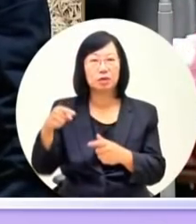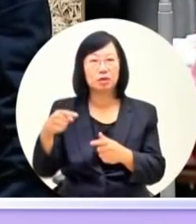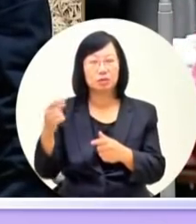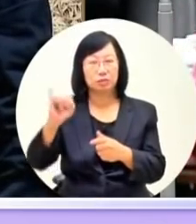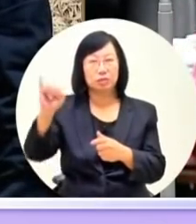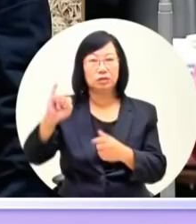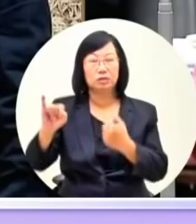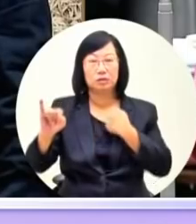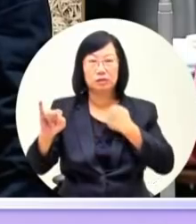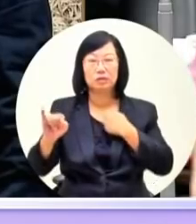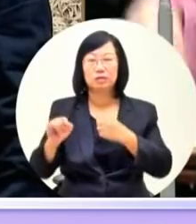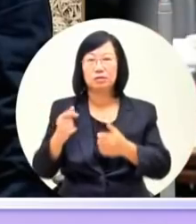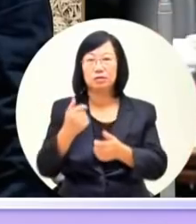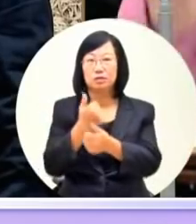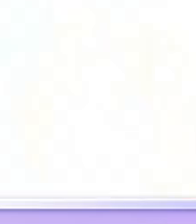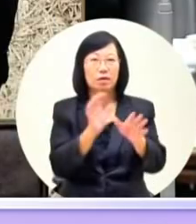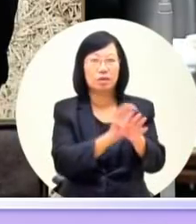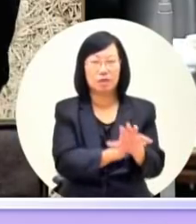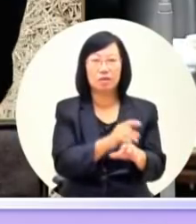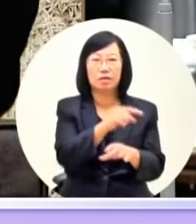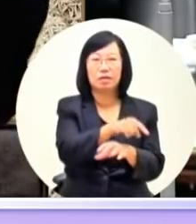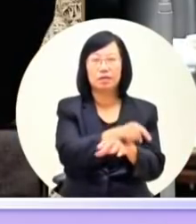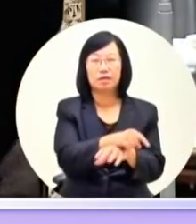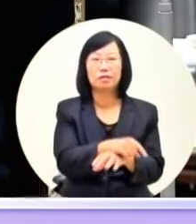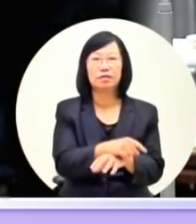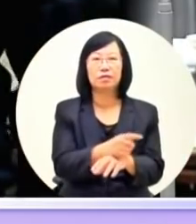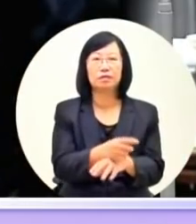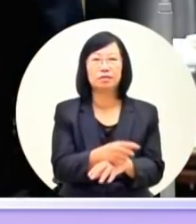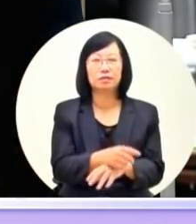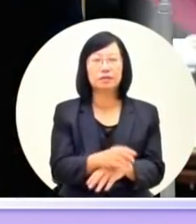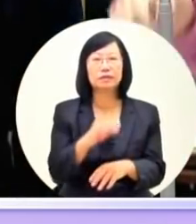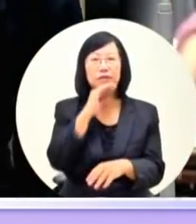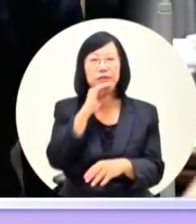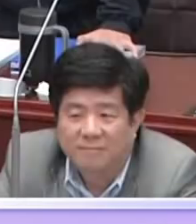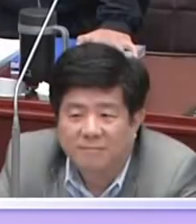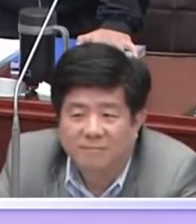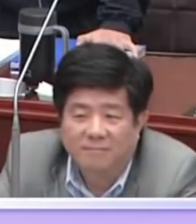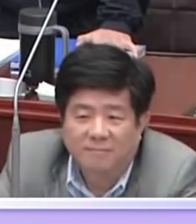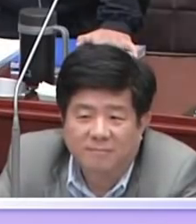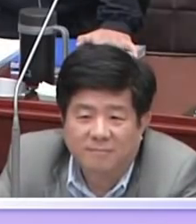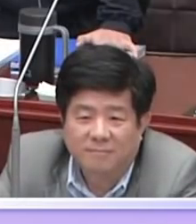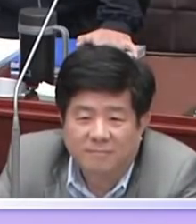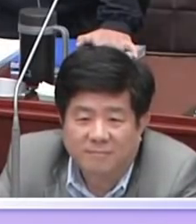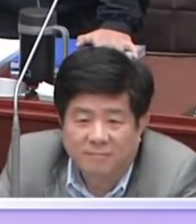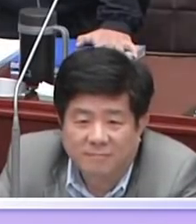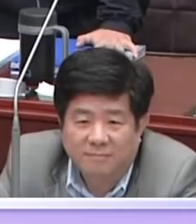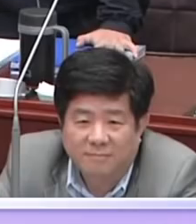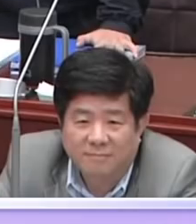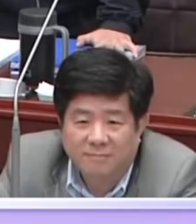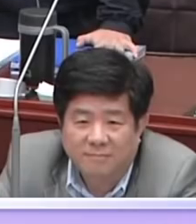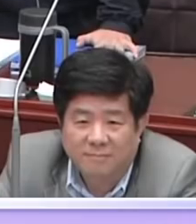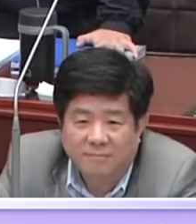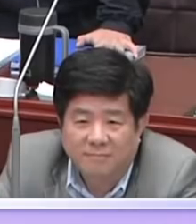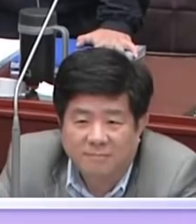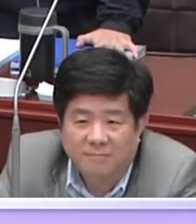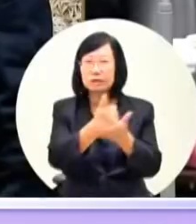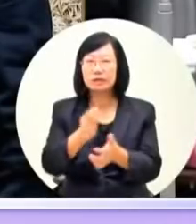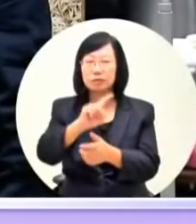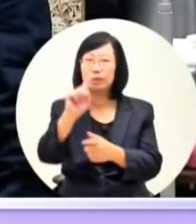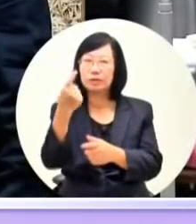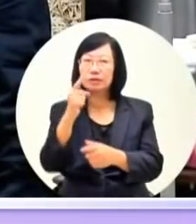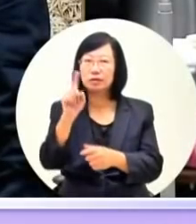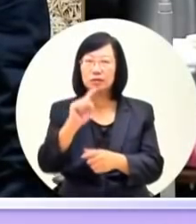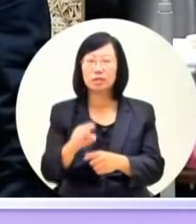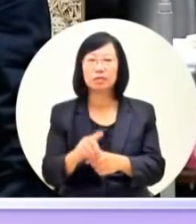说我们的公宅，好，所谓的智慧公宅、无障碍公宅拢是 gay， 好，不实广告都在碰